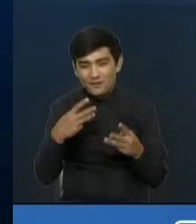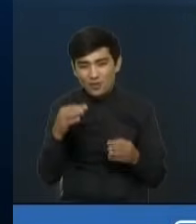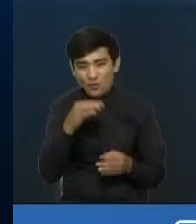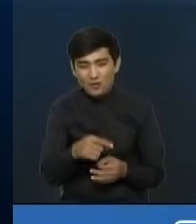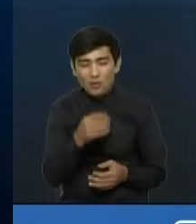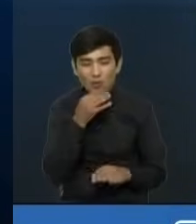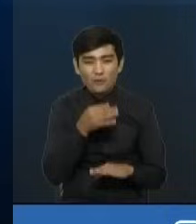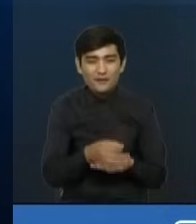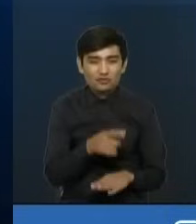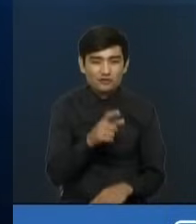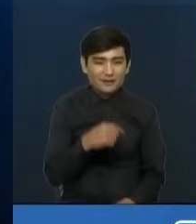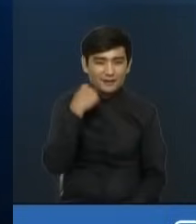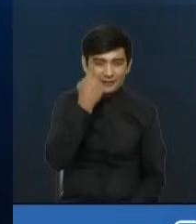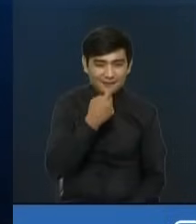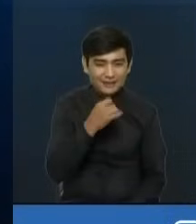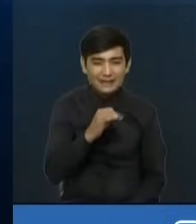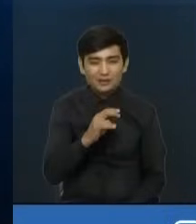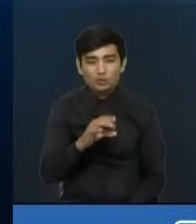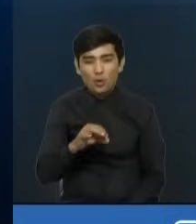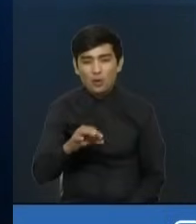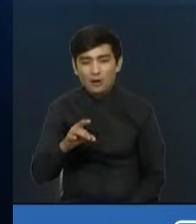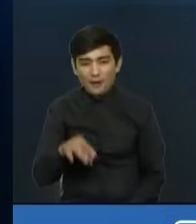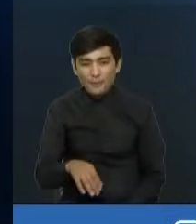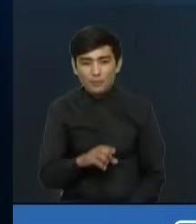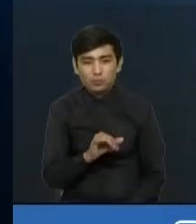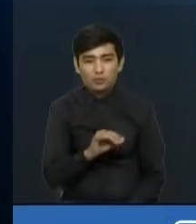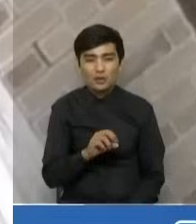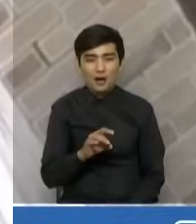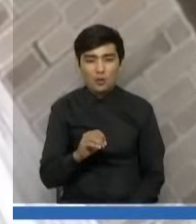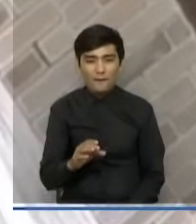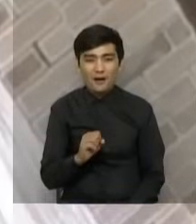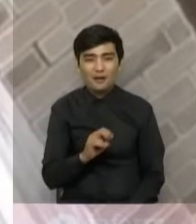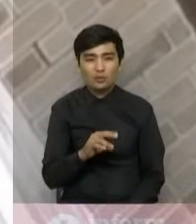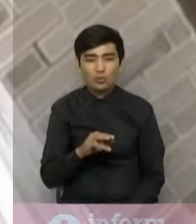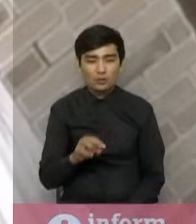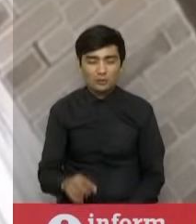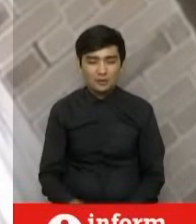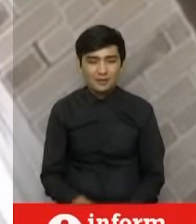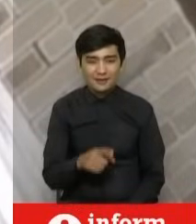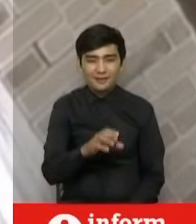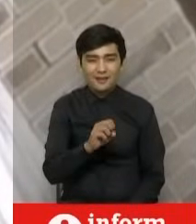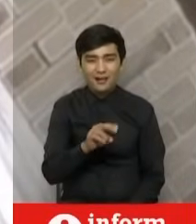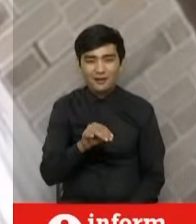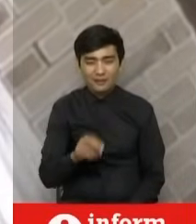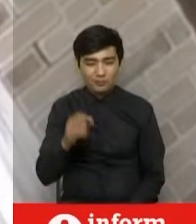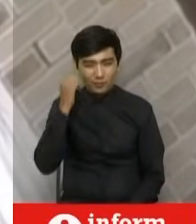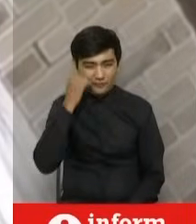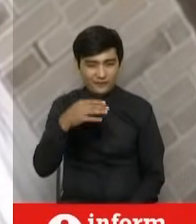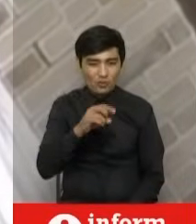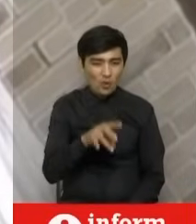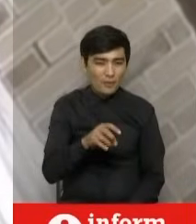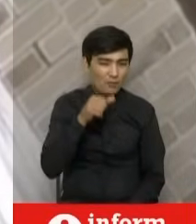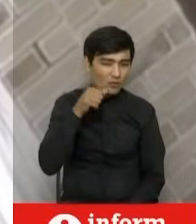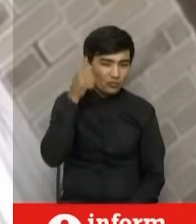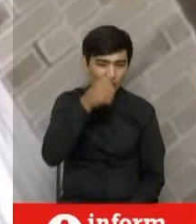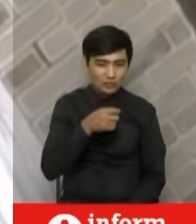что ответчик имеет личный инстаграм Бударов Антон. Напомню, Султанат Нукенова погибла в ноябре прошлого